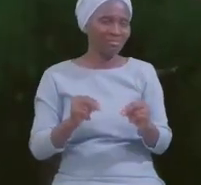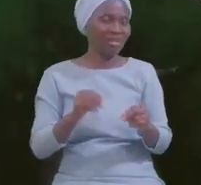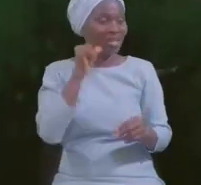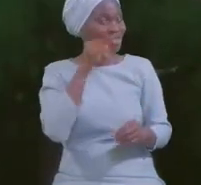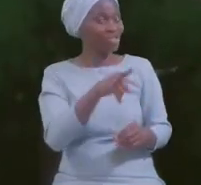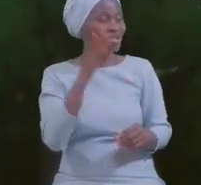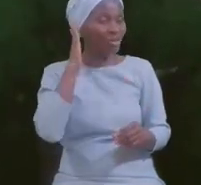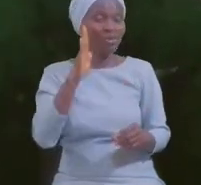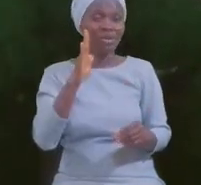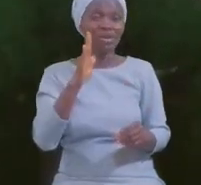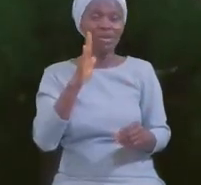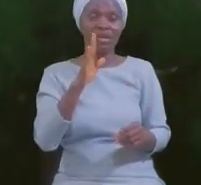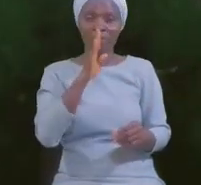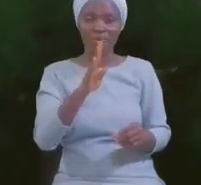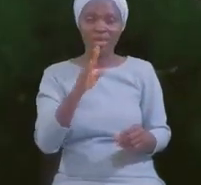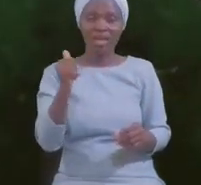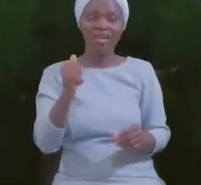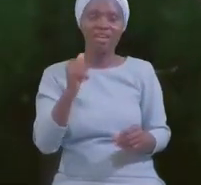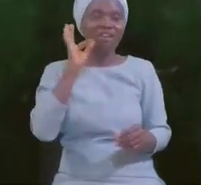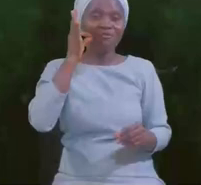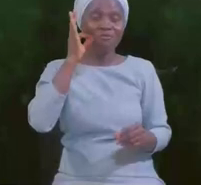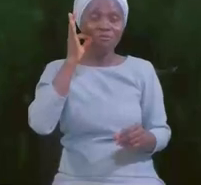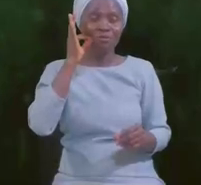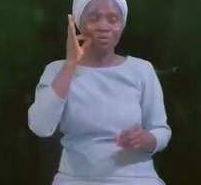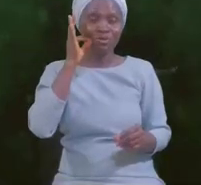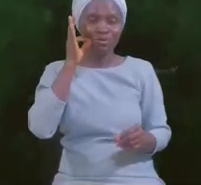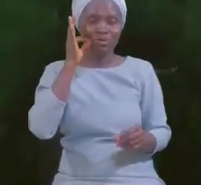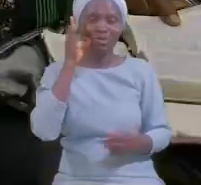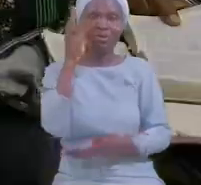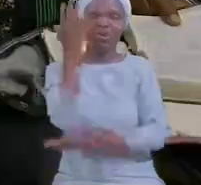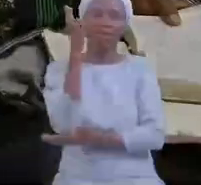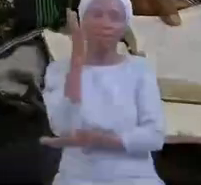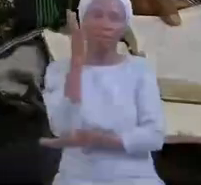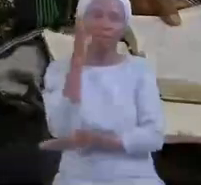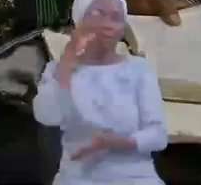une branche, une femme qui porte de fruits au nom de Jésus-Christ.